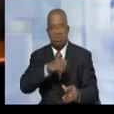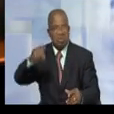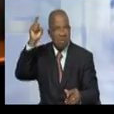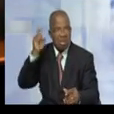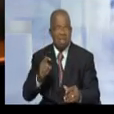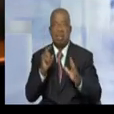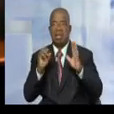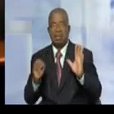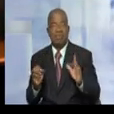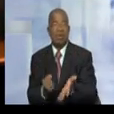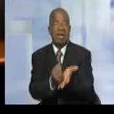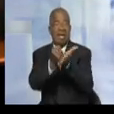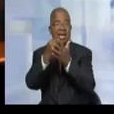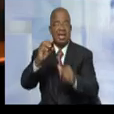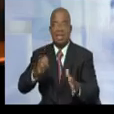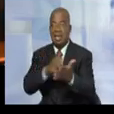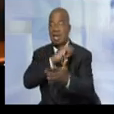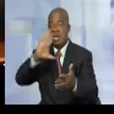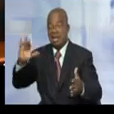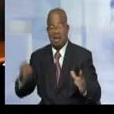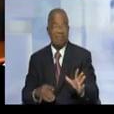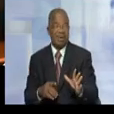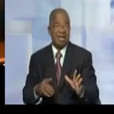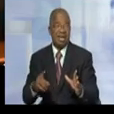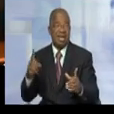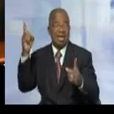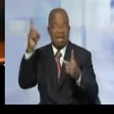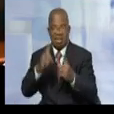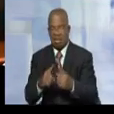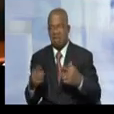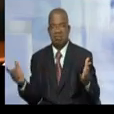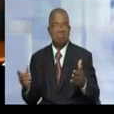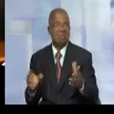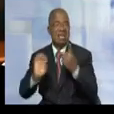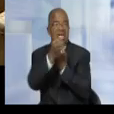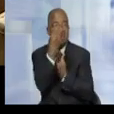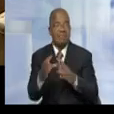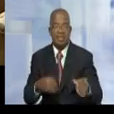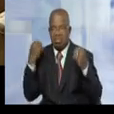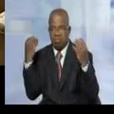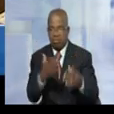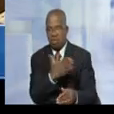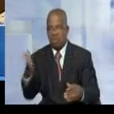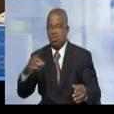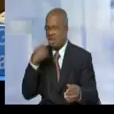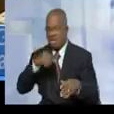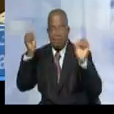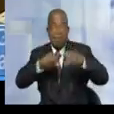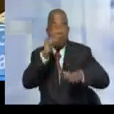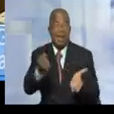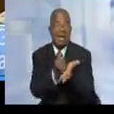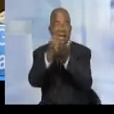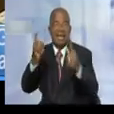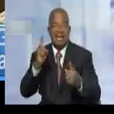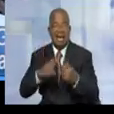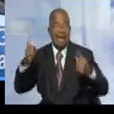forte personnalité, ne pas se mettre dans n'importe quoi qui va compromettre son devenir ou son rendement scolaire. Les résultats de ce séminaire qui s'est tenu